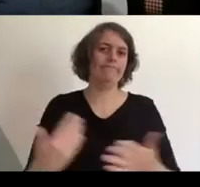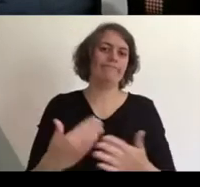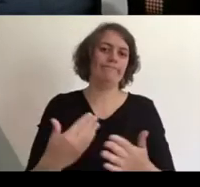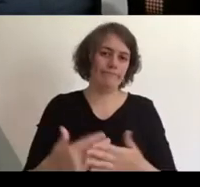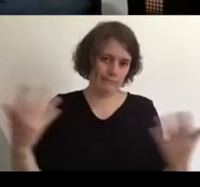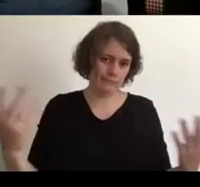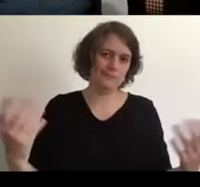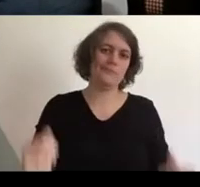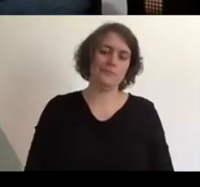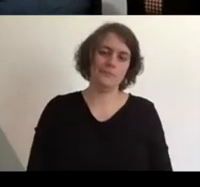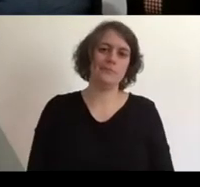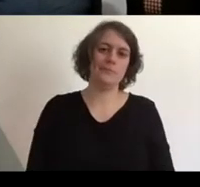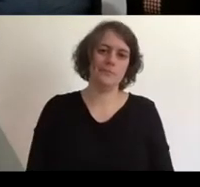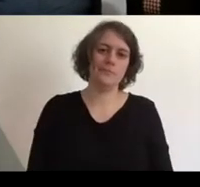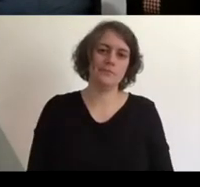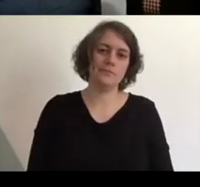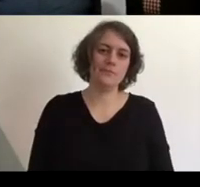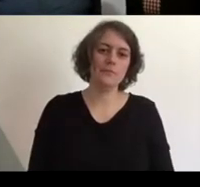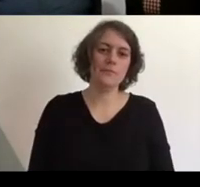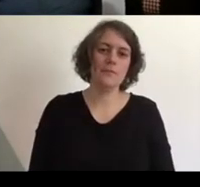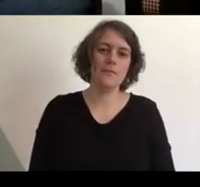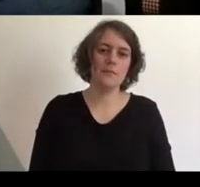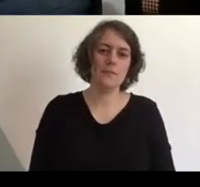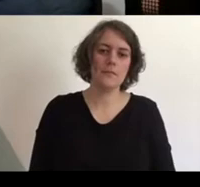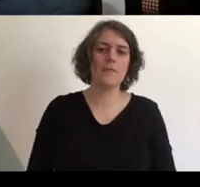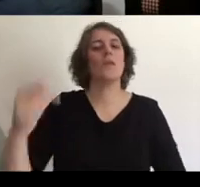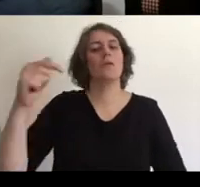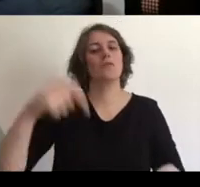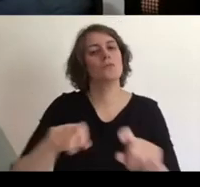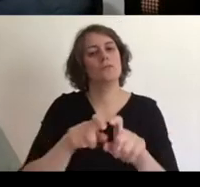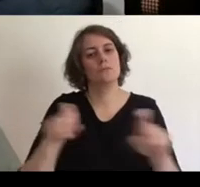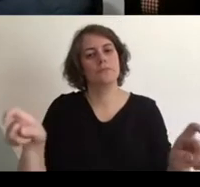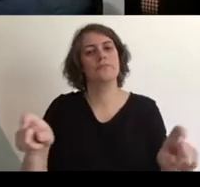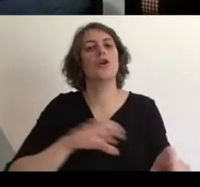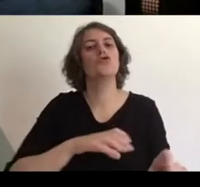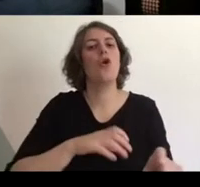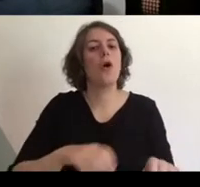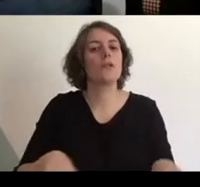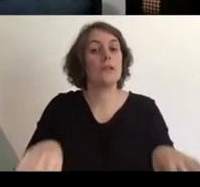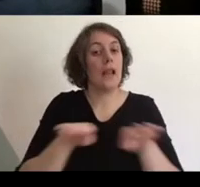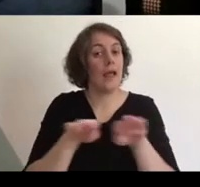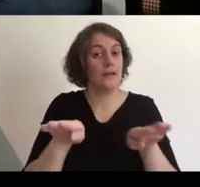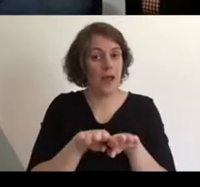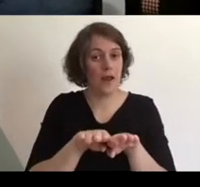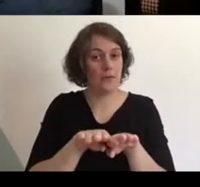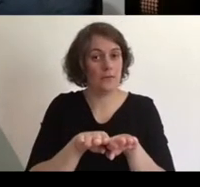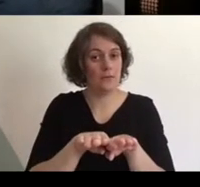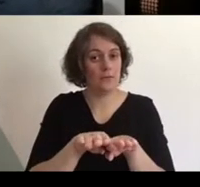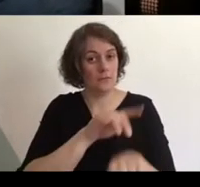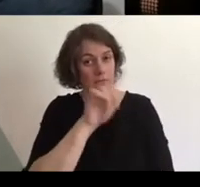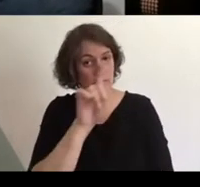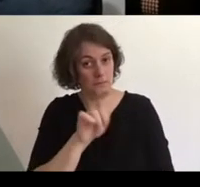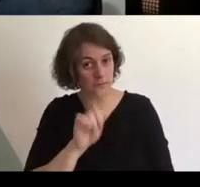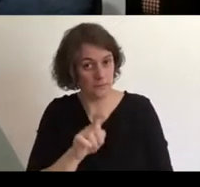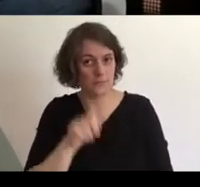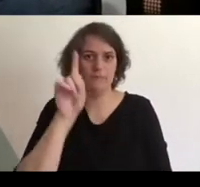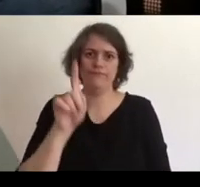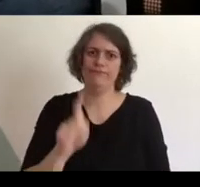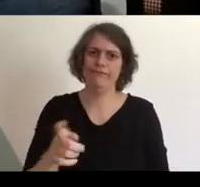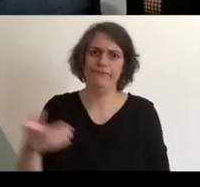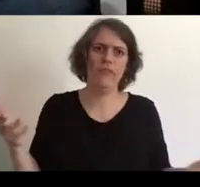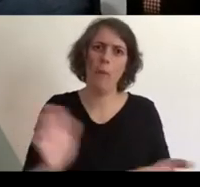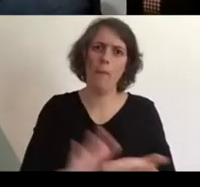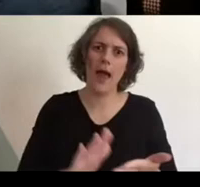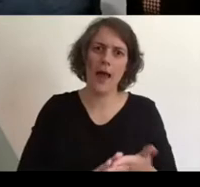sehen. Und das, und darunter steht Chancengleichheit, Fragezeichen, Ausrufezeichen. Das bedeutet, es wird